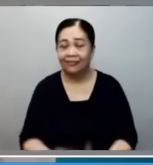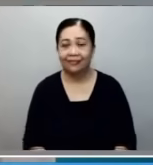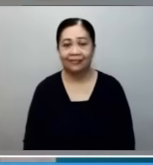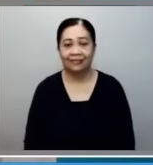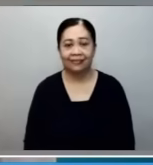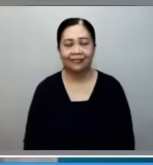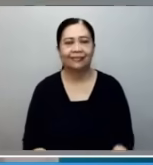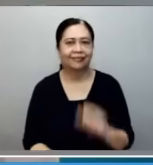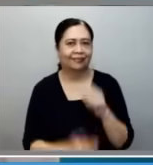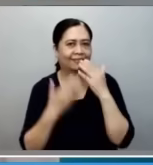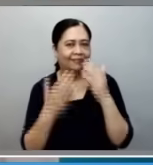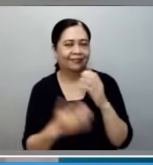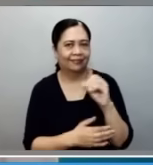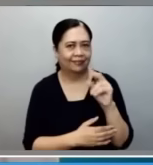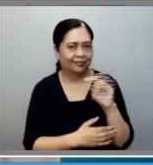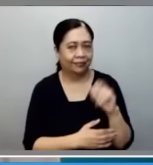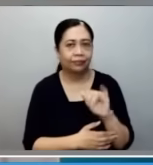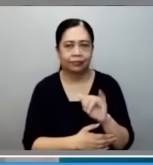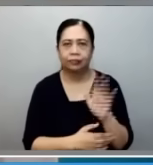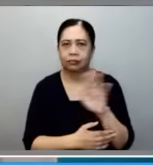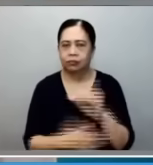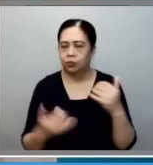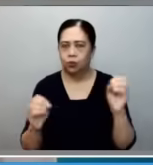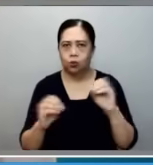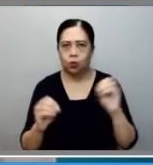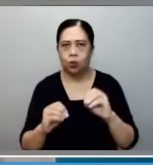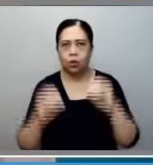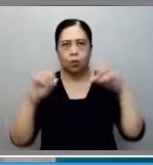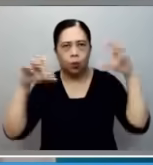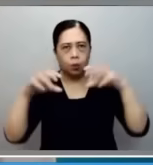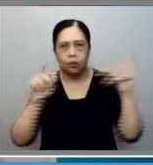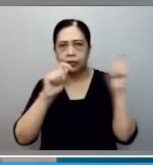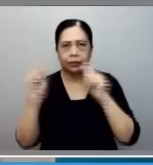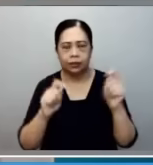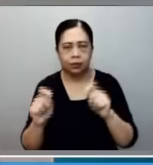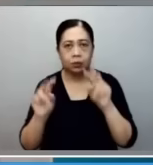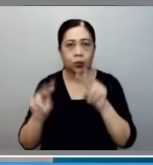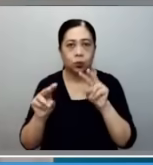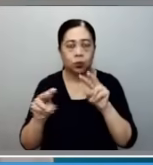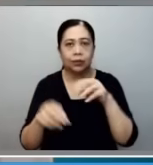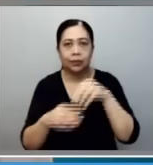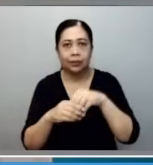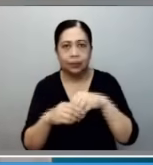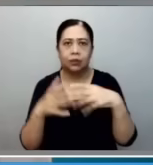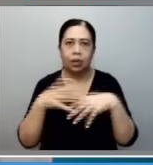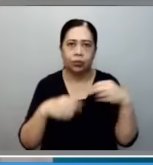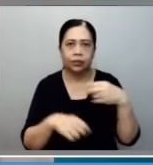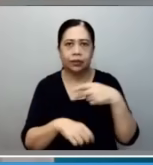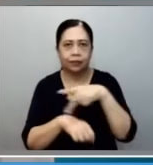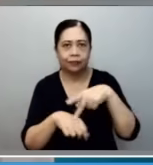Salamat, Connie. Mga kapuso, wala pa rin bagyo o low pressure area na namamataan sa loob o labas ng Philippine Area